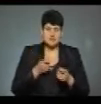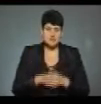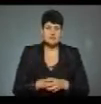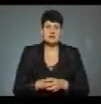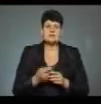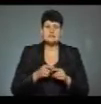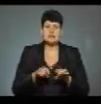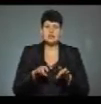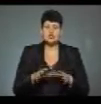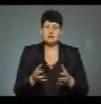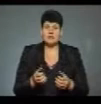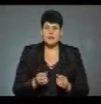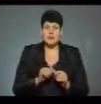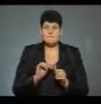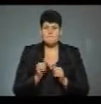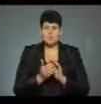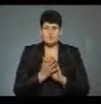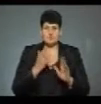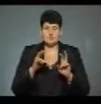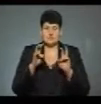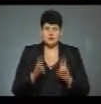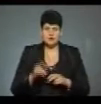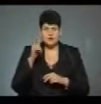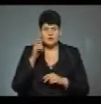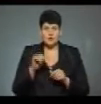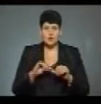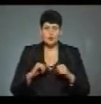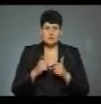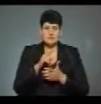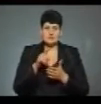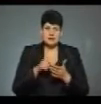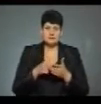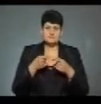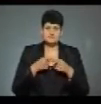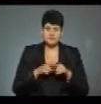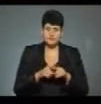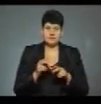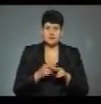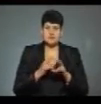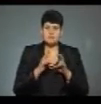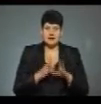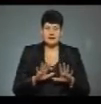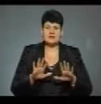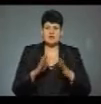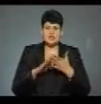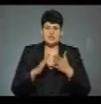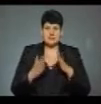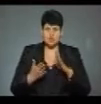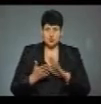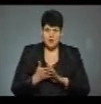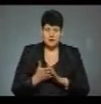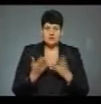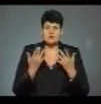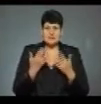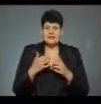Каже, таке рішення прийняли на позачерговому засіданні Чортківської комісії з питань техногенно-екологічної безпеки та надзвичайних ситуацій,